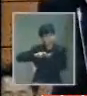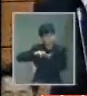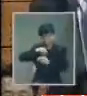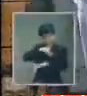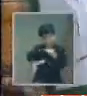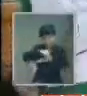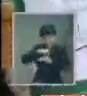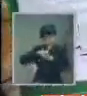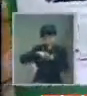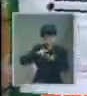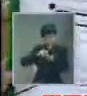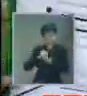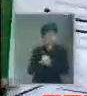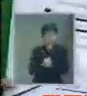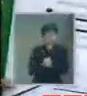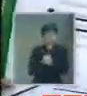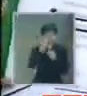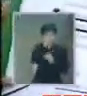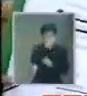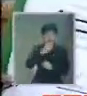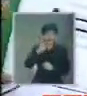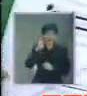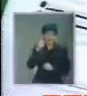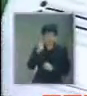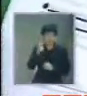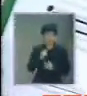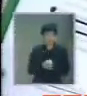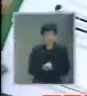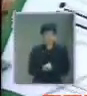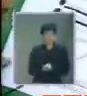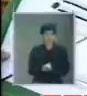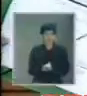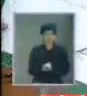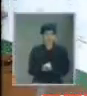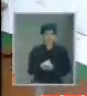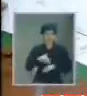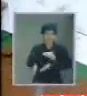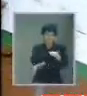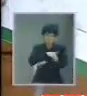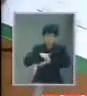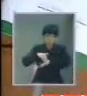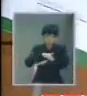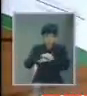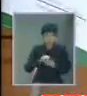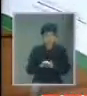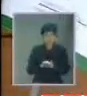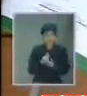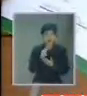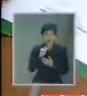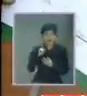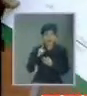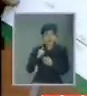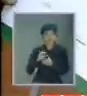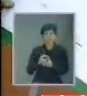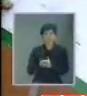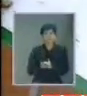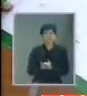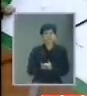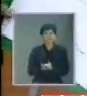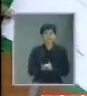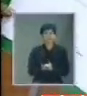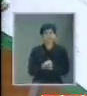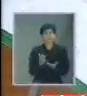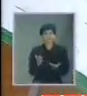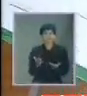นายอภิสิทธิ์เวชชาชีวะเฮลันจิกนายกอบศักดิ์สภาวสุขแสด